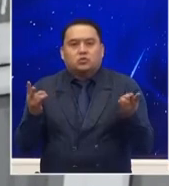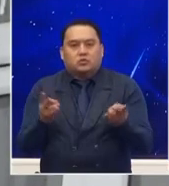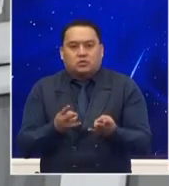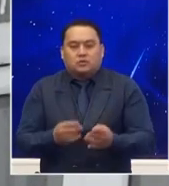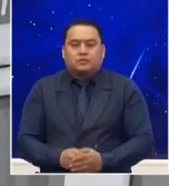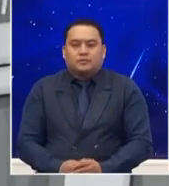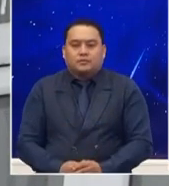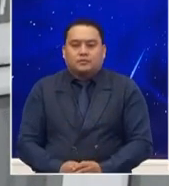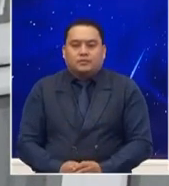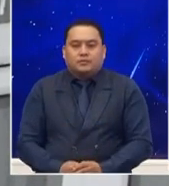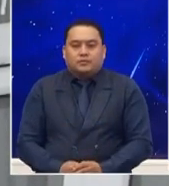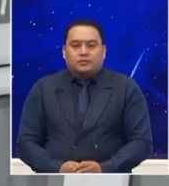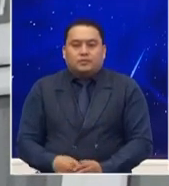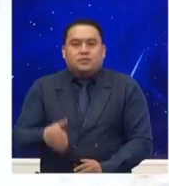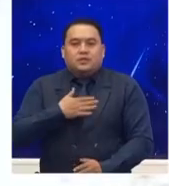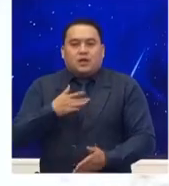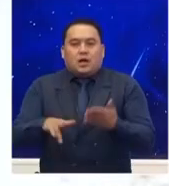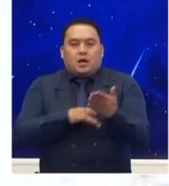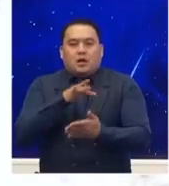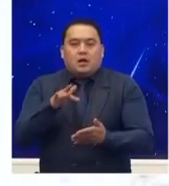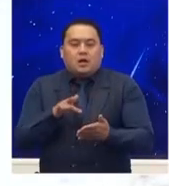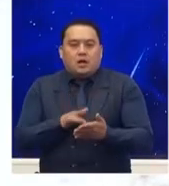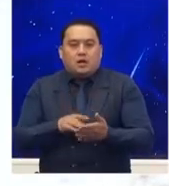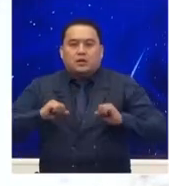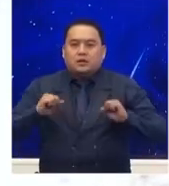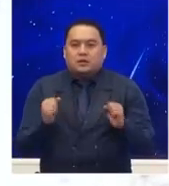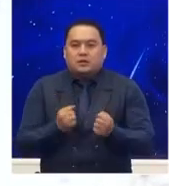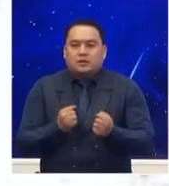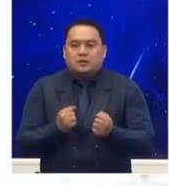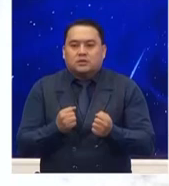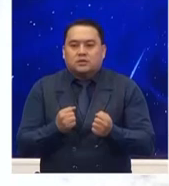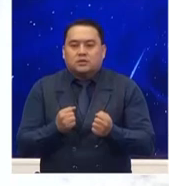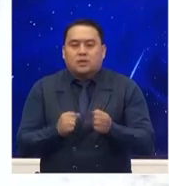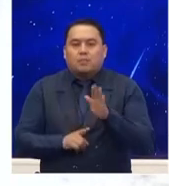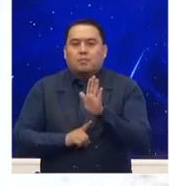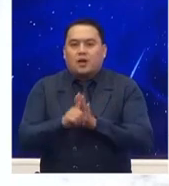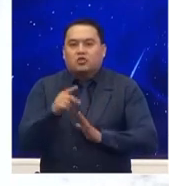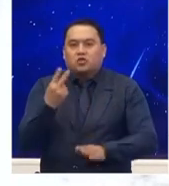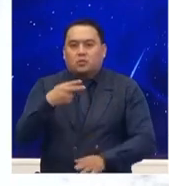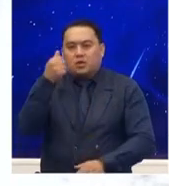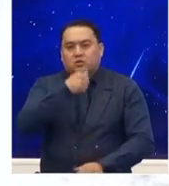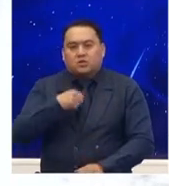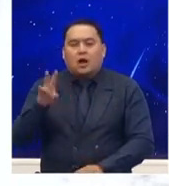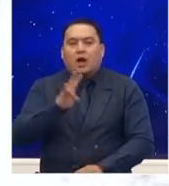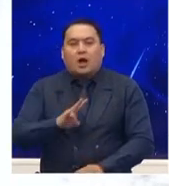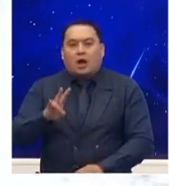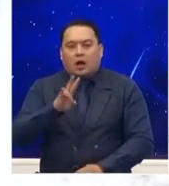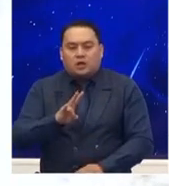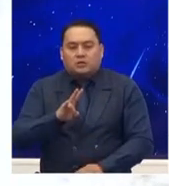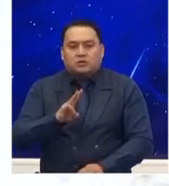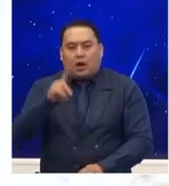керек. Бізде қала бойынша осы қыс мезгілінің түсуіне байланысты 2020 жылдың қараша